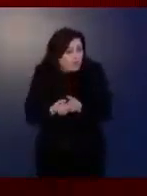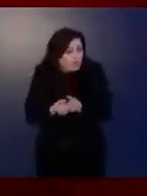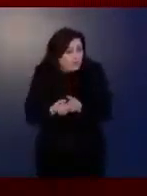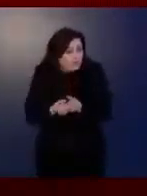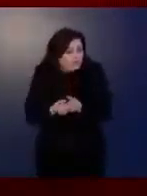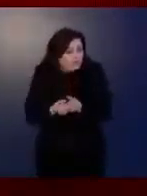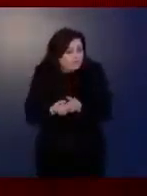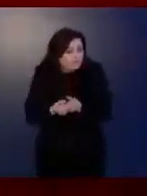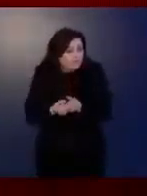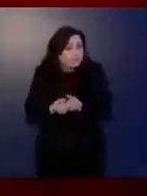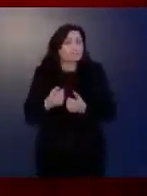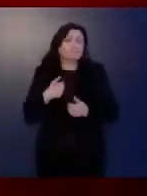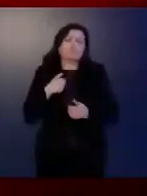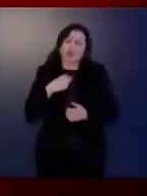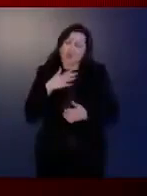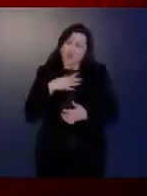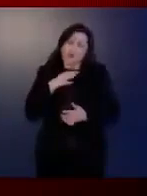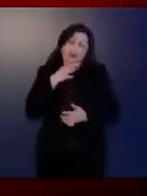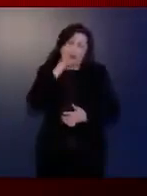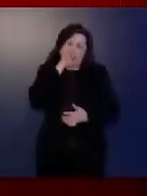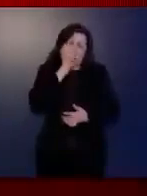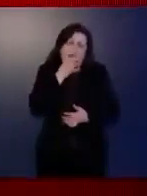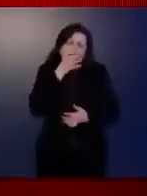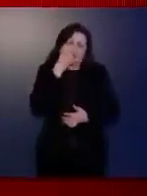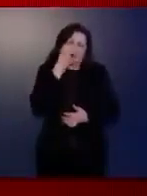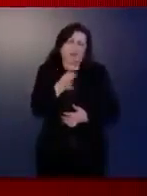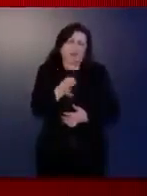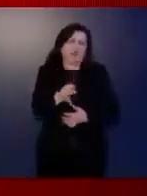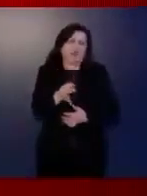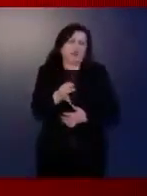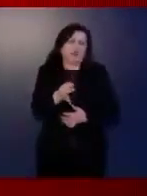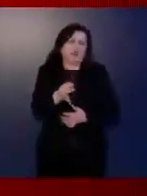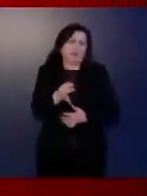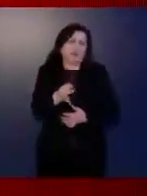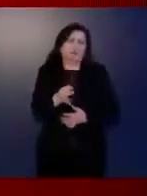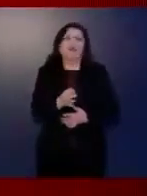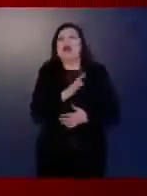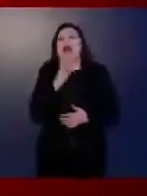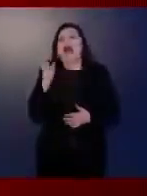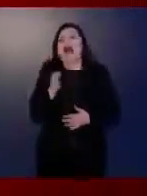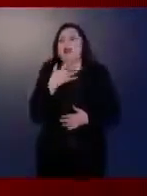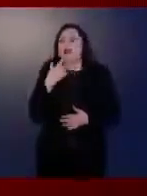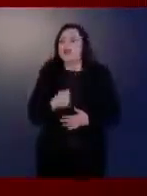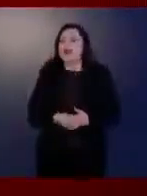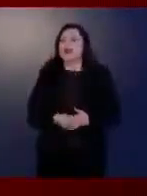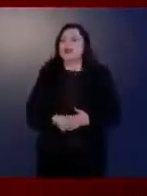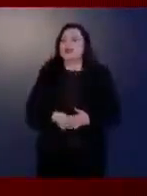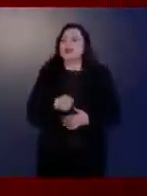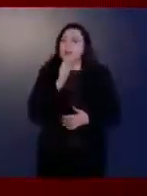Θέλω να είμαι πολύ ειλικρινής μαζί σας. Αν υπάρχει η πολιτική βούληση,